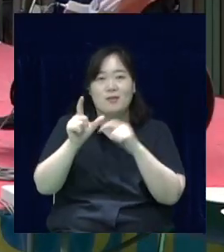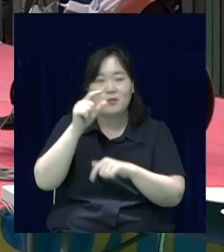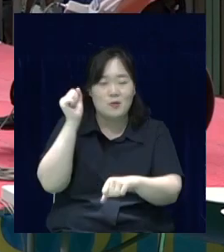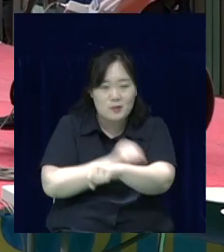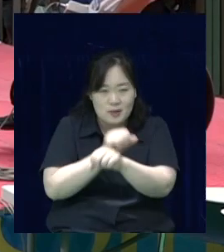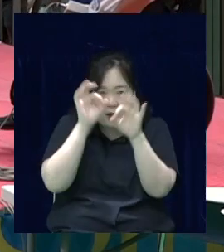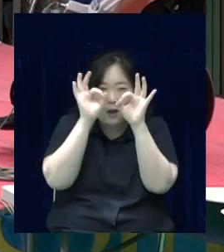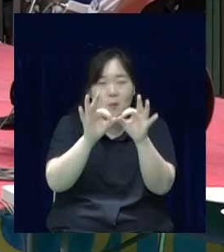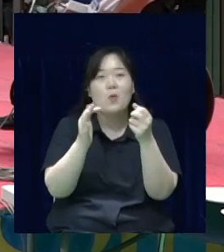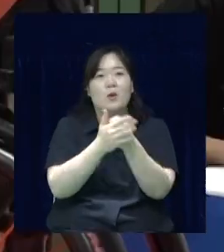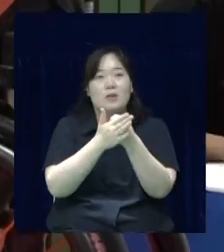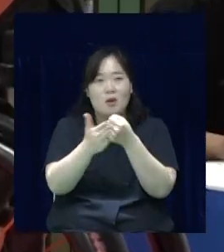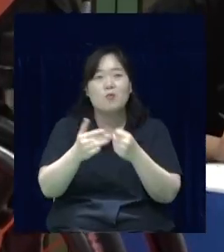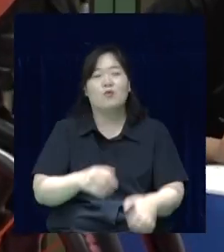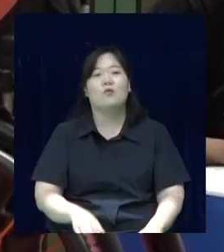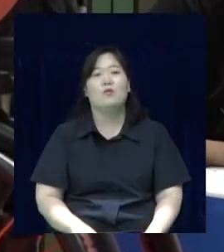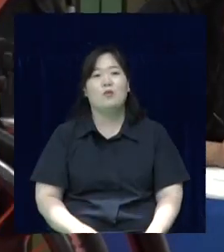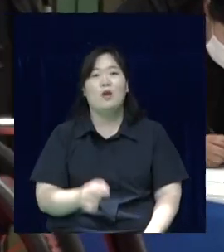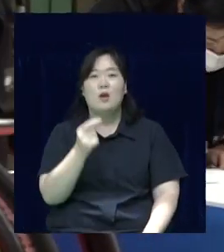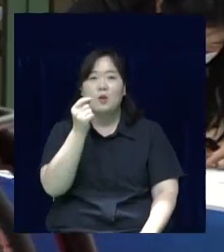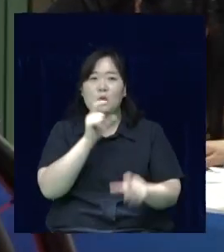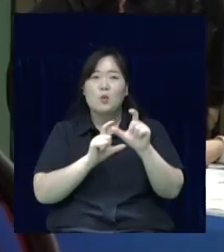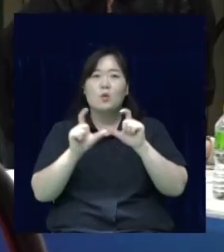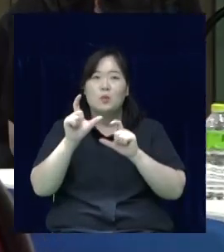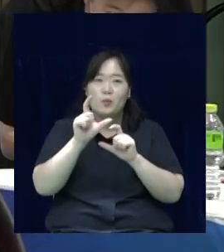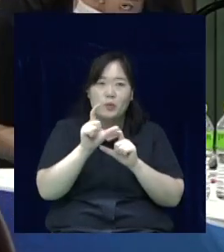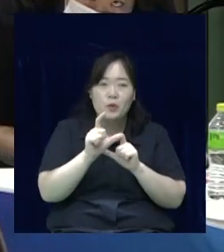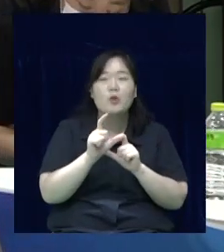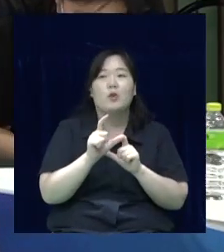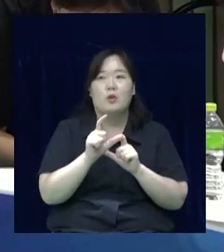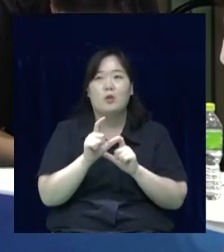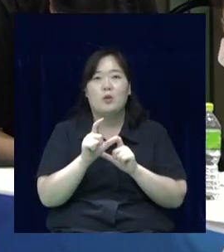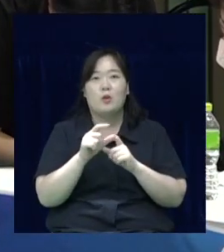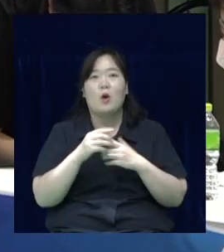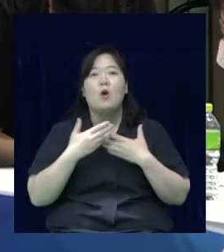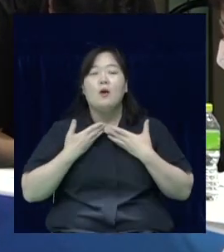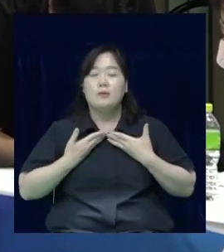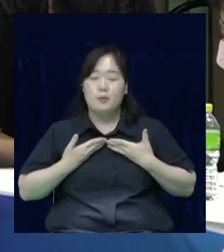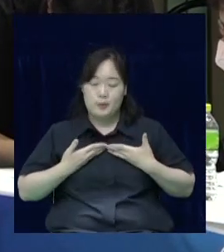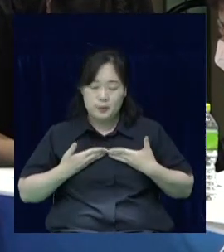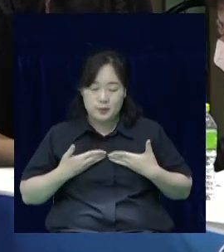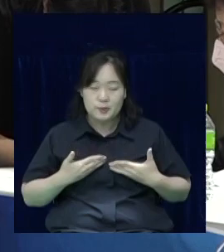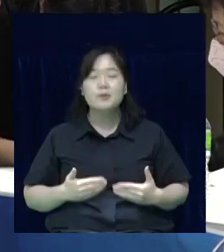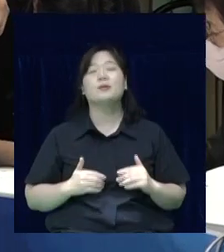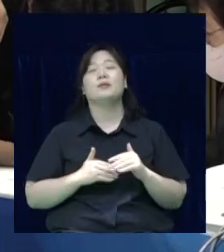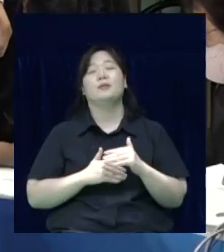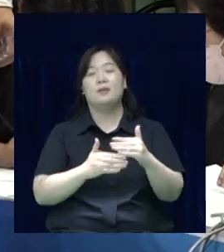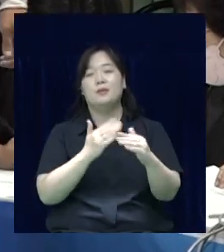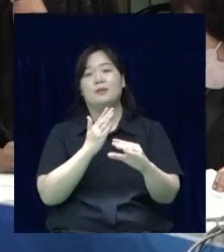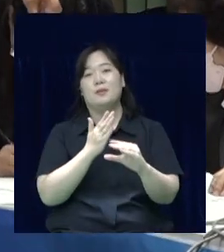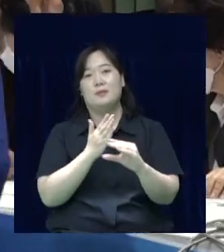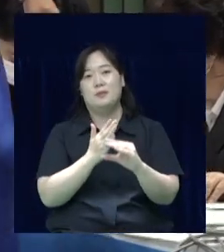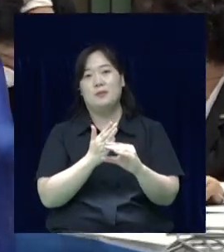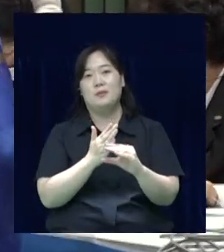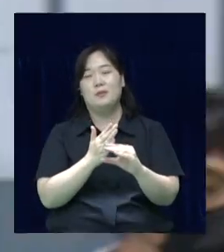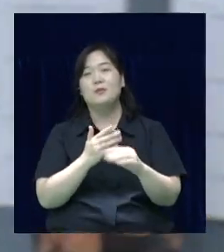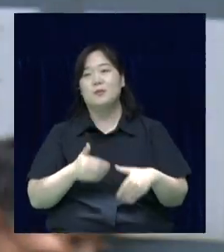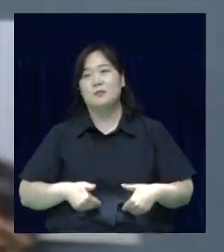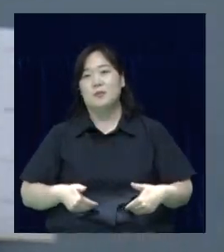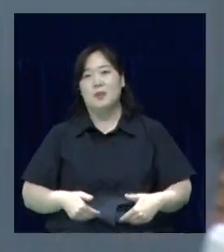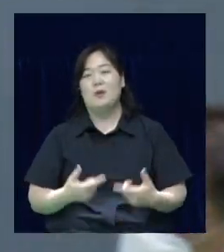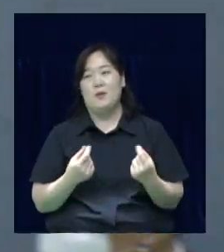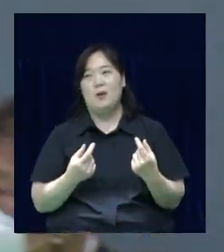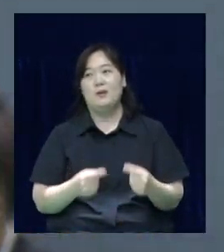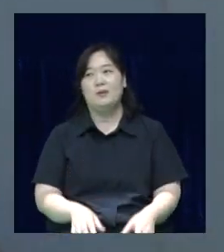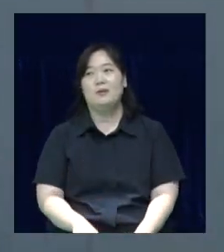이 판정에 있어서 더욱더 지금 예. 뭐 심혈을 기울일 수밖에 없는 상황이 예. 되겠고요. 뭐 단순히 기구를 드냐 안 드냐의 문제가 아니라 네.